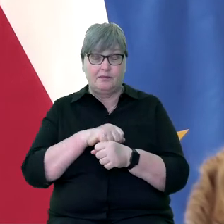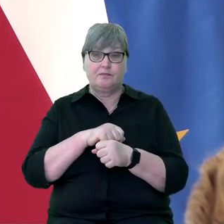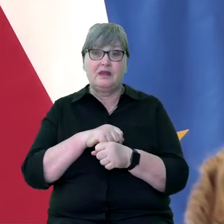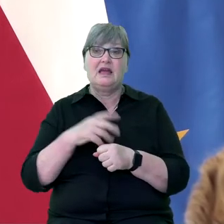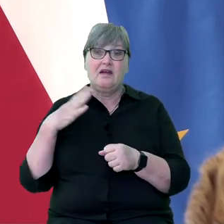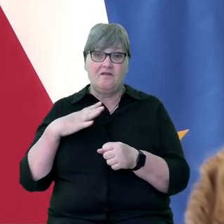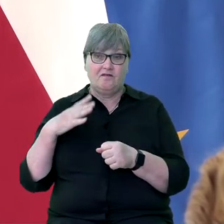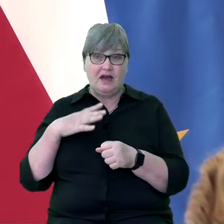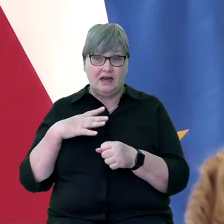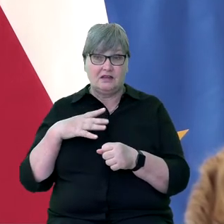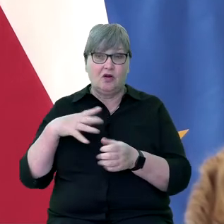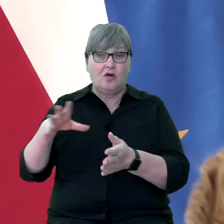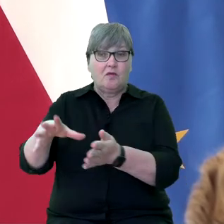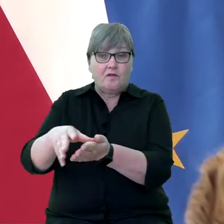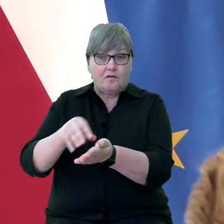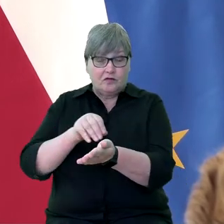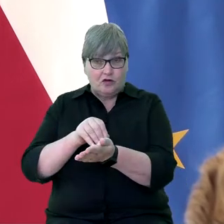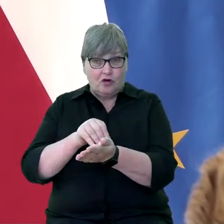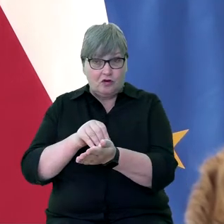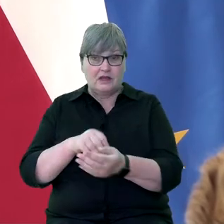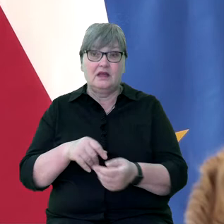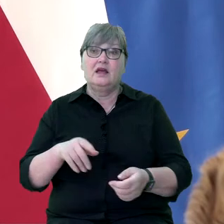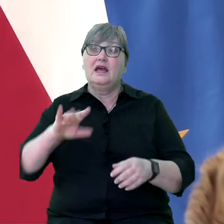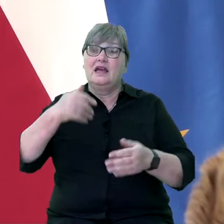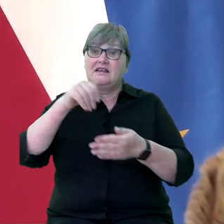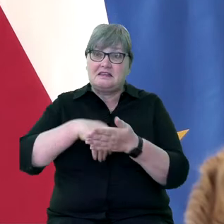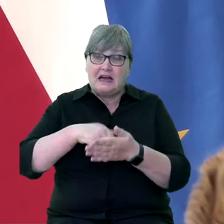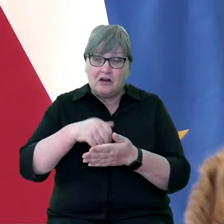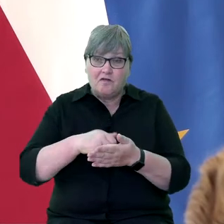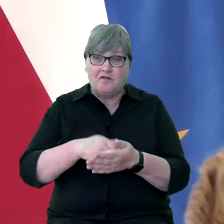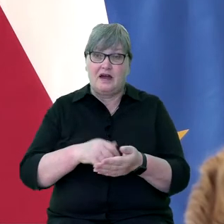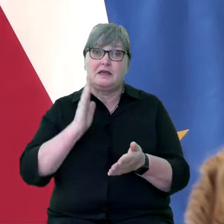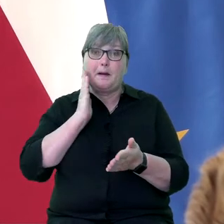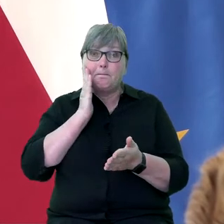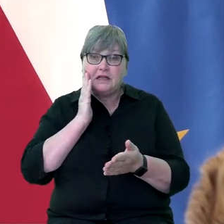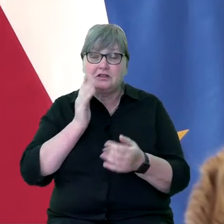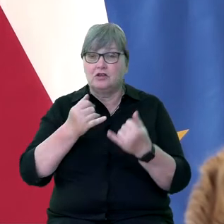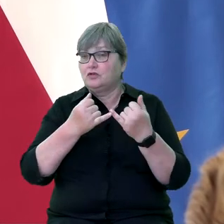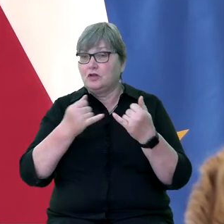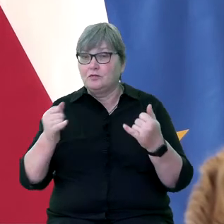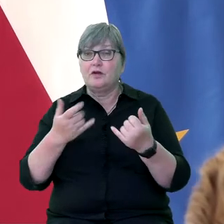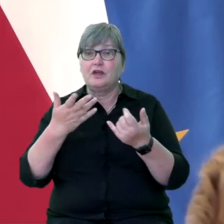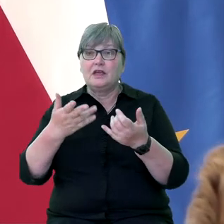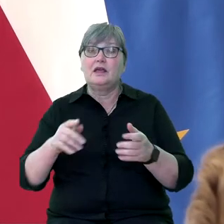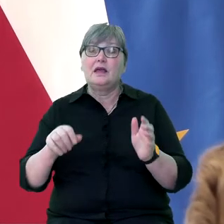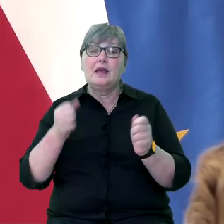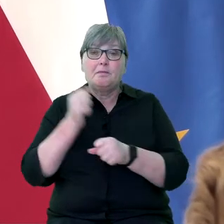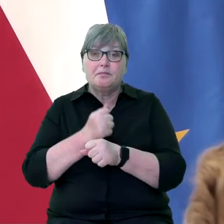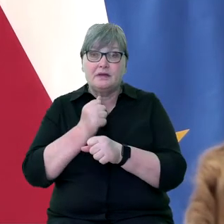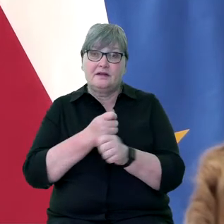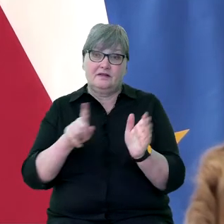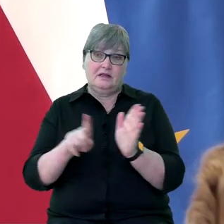niej wzory postaw etycznych, wzory patriotyzmu i oddania sprawom ojczyzny.